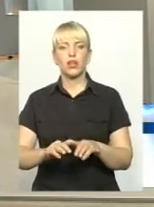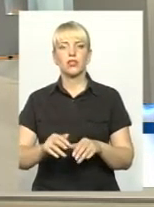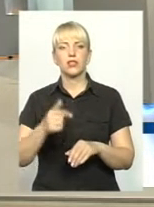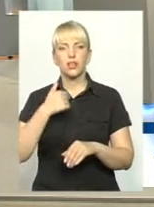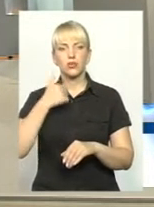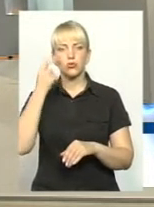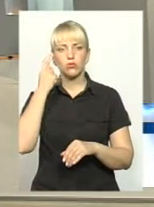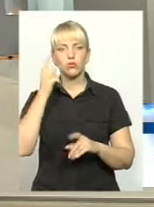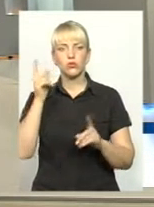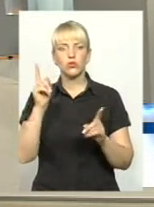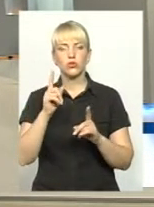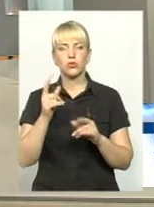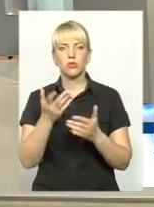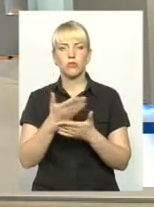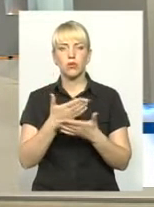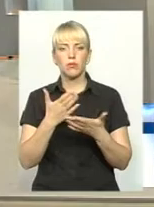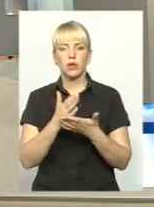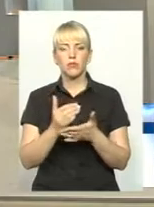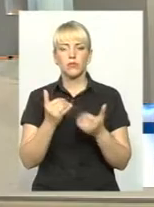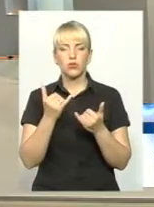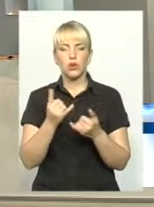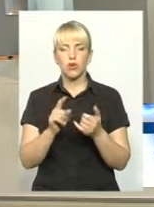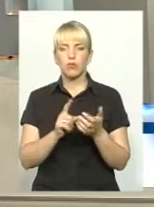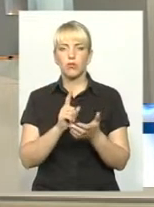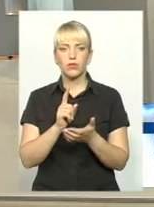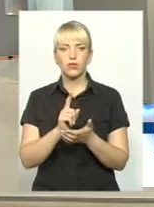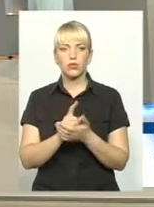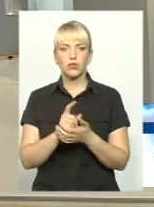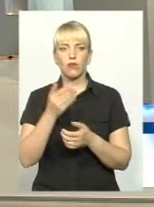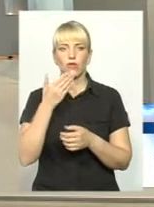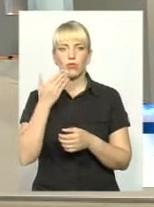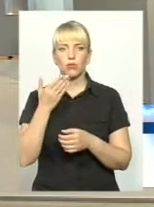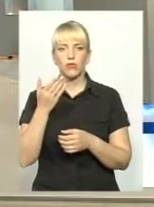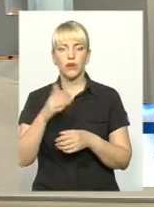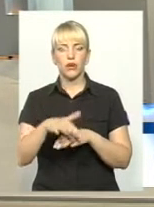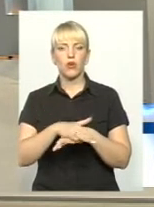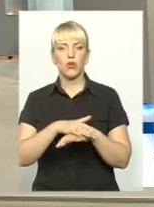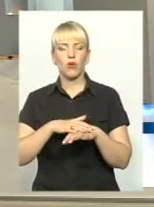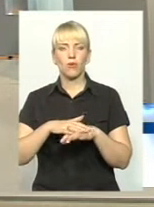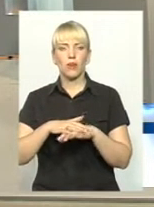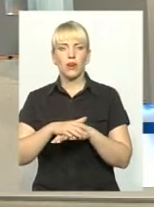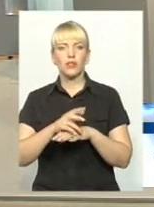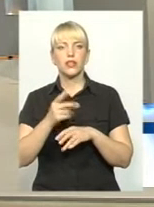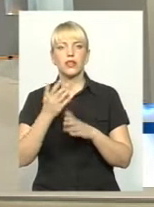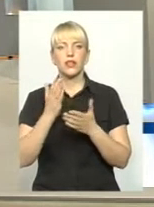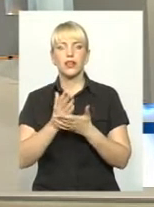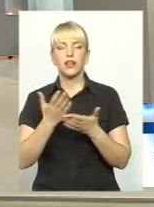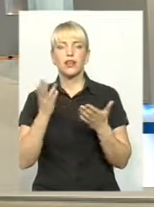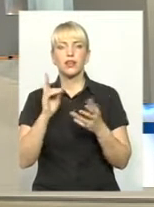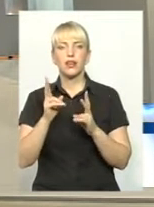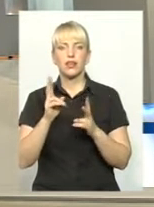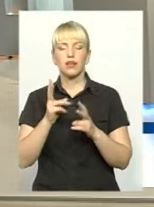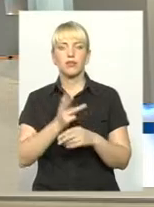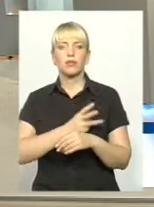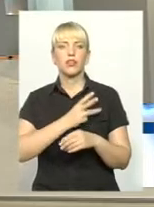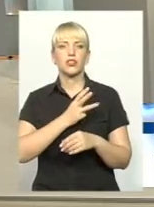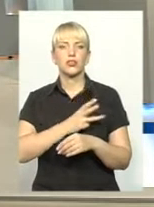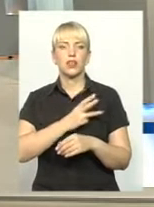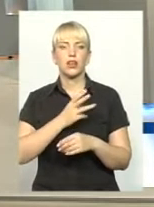ми маємо сьогодні обов'язково доповідати громаді, що нам є ким пишатися. Нам є пишатися працівниками